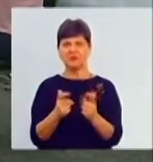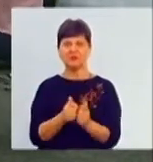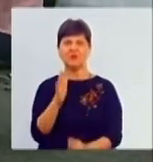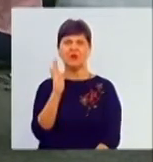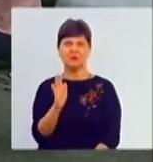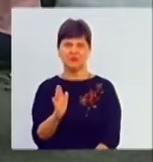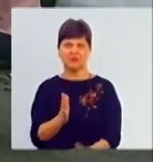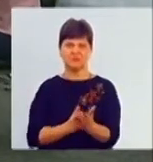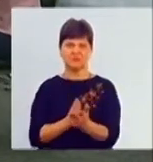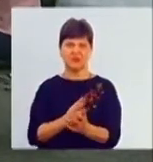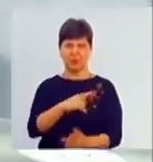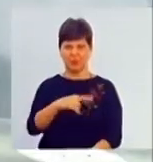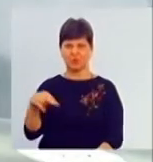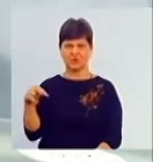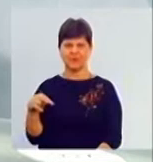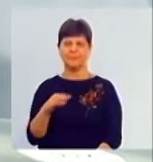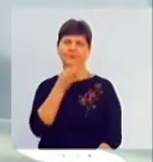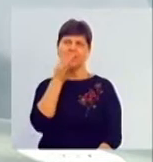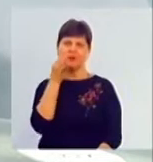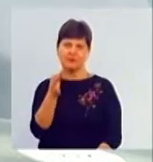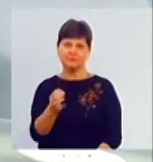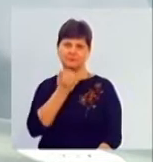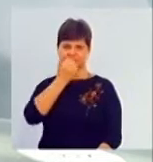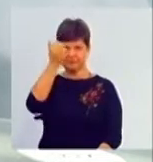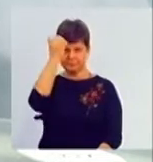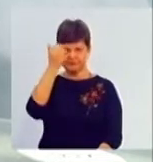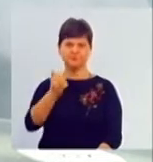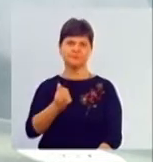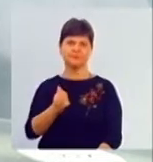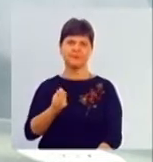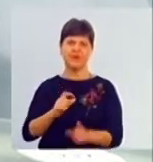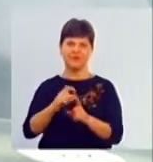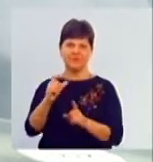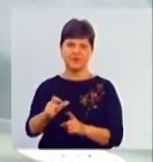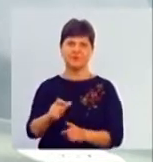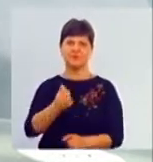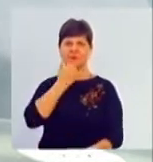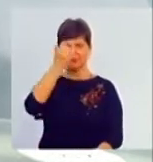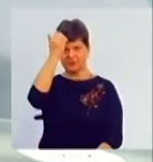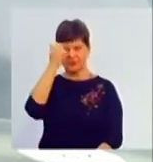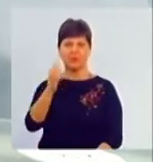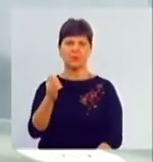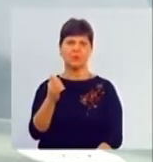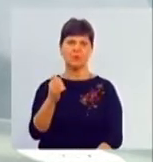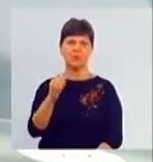стажу пропорційно. Дякую за відповідь і дякую шановному телеглядачеві, який дочекався на своє питання. Ми вас чуємо,